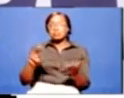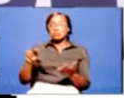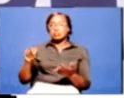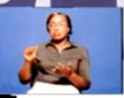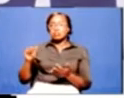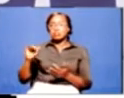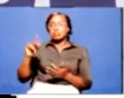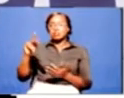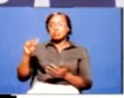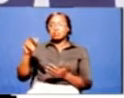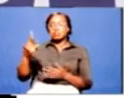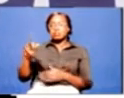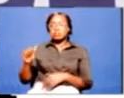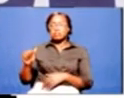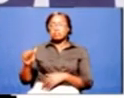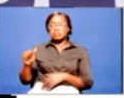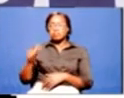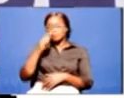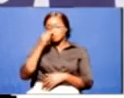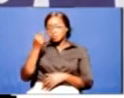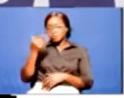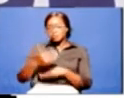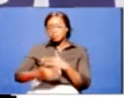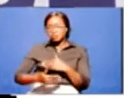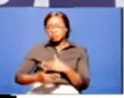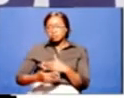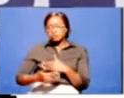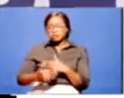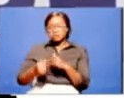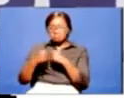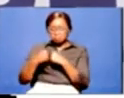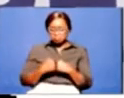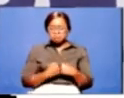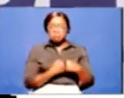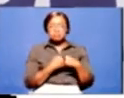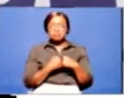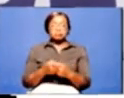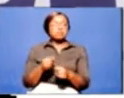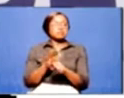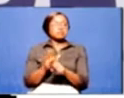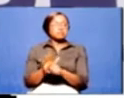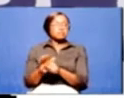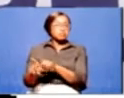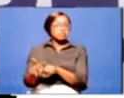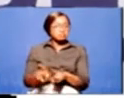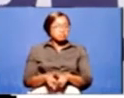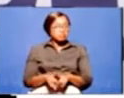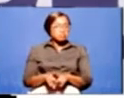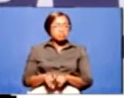na Tanzania iko challenge kubwa sana pia. Sehemu